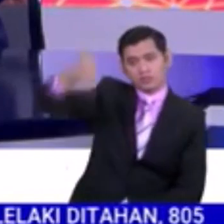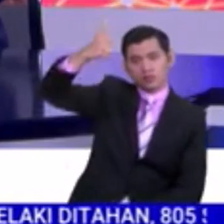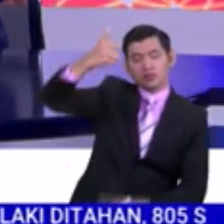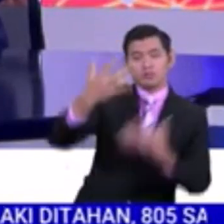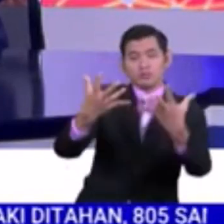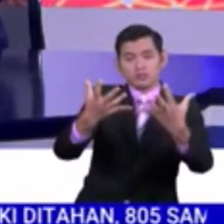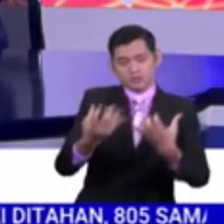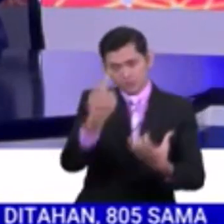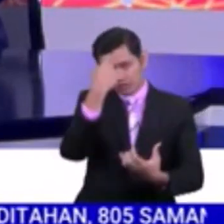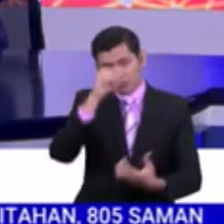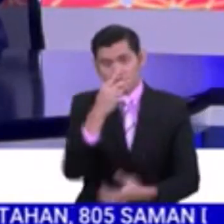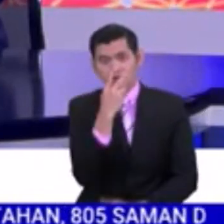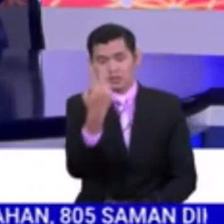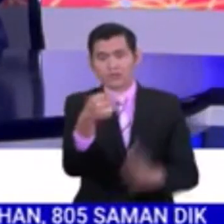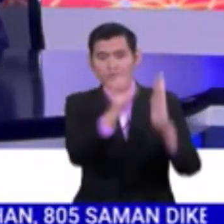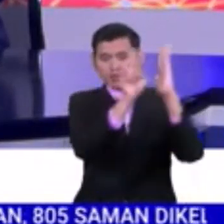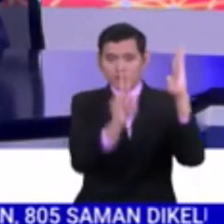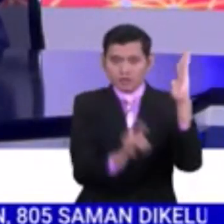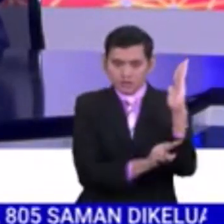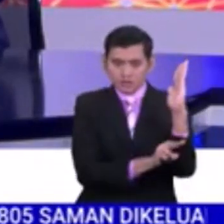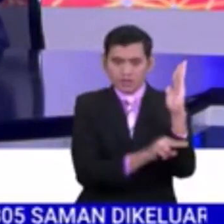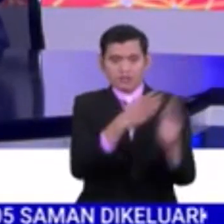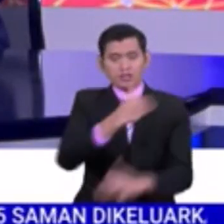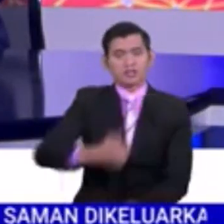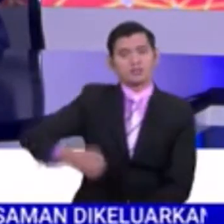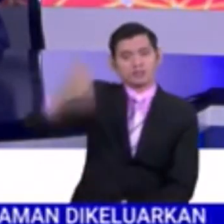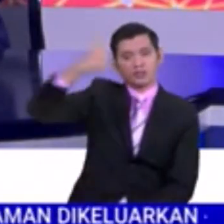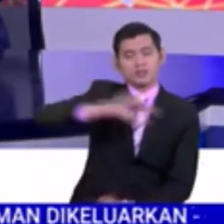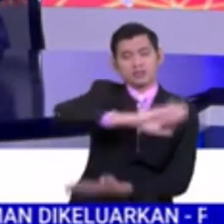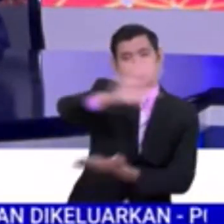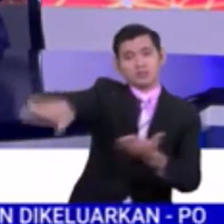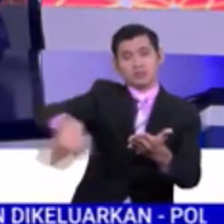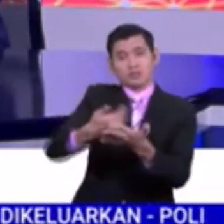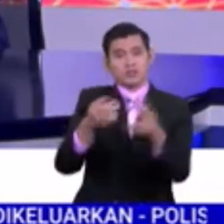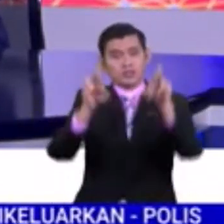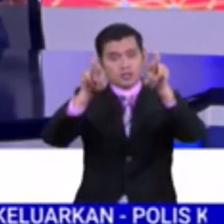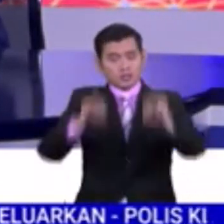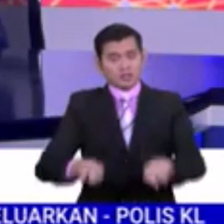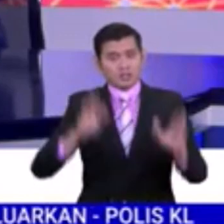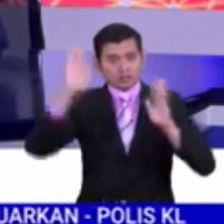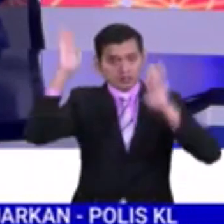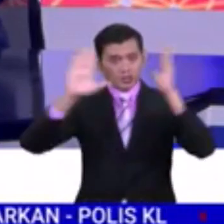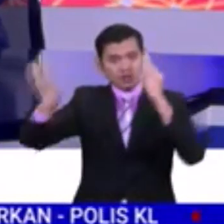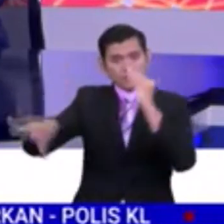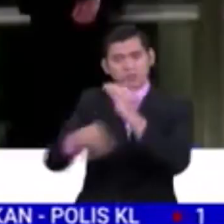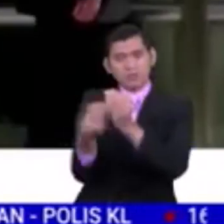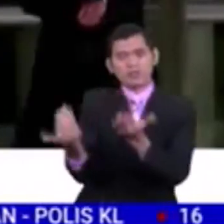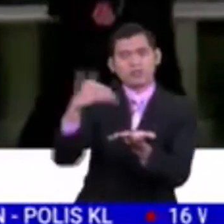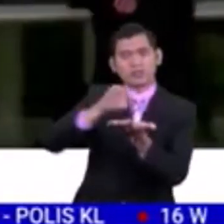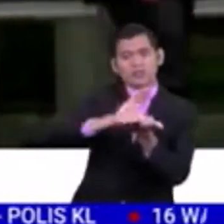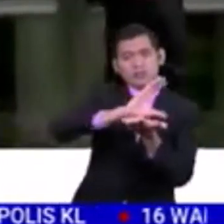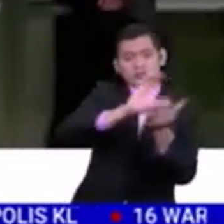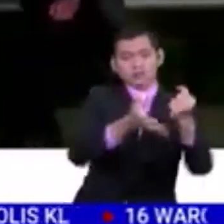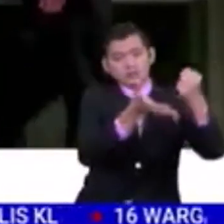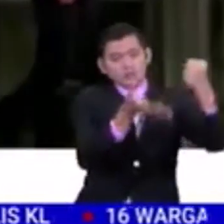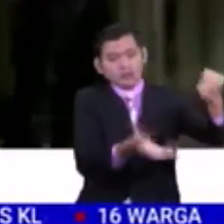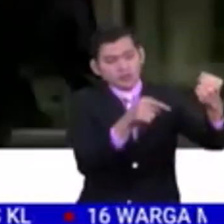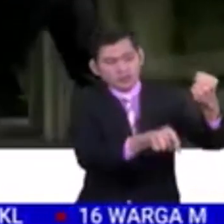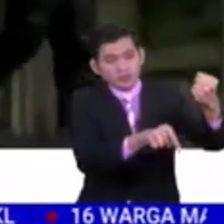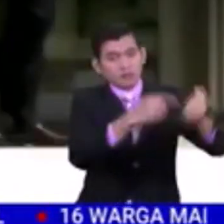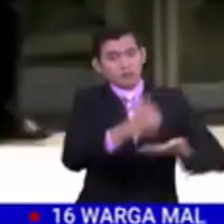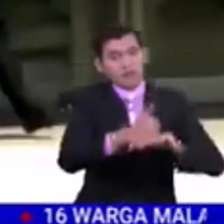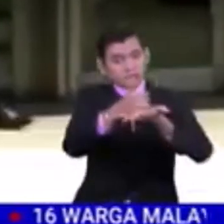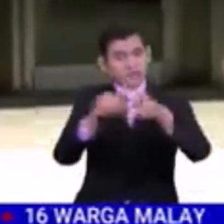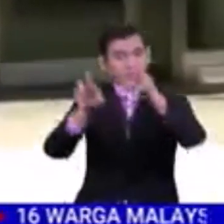menegakkan kedaulatan undang-undang, tetapi kemenangan untuk seluruh rakyat Malaysia. Tambah beliau lagi, dana berkenaan sepatutnya membantu